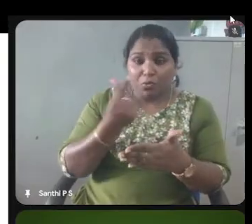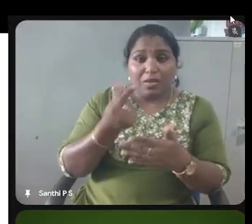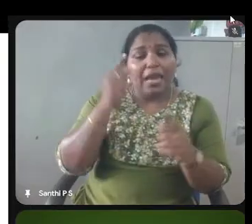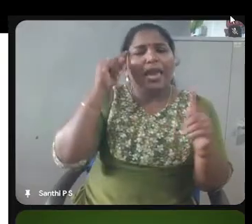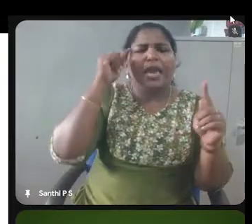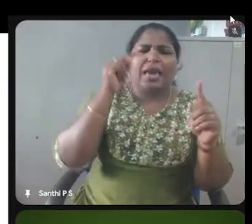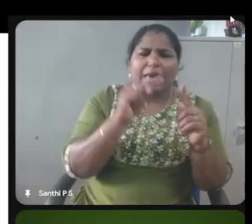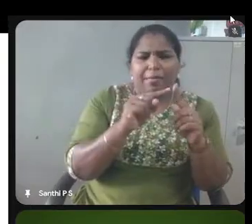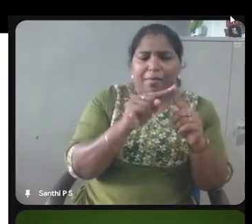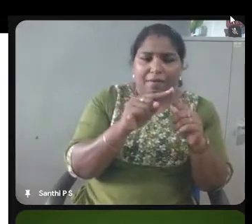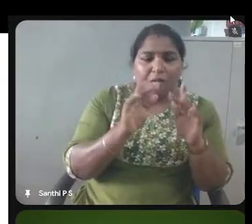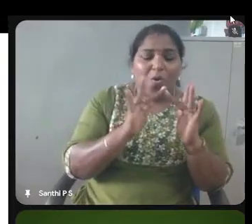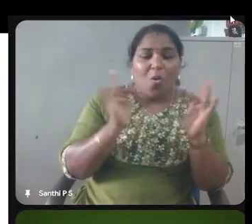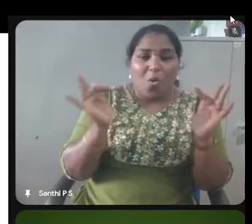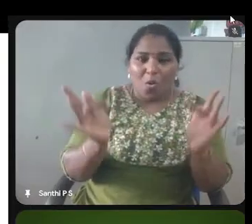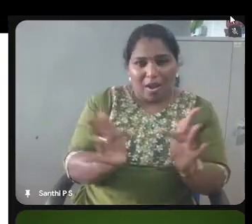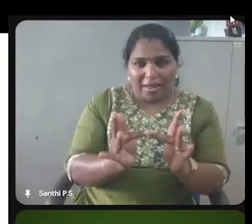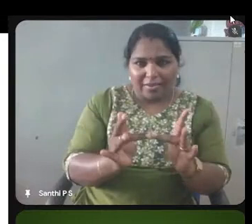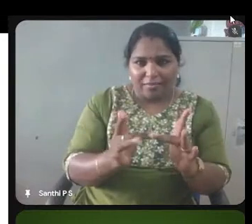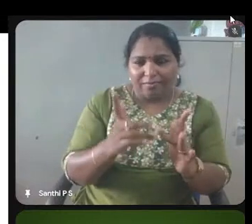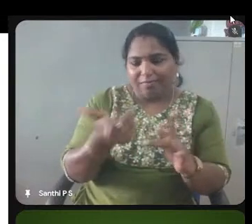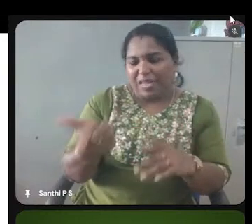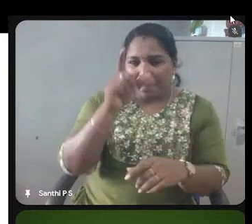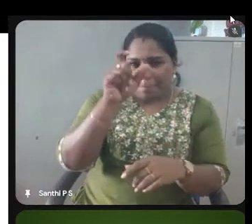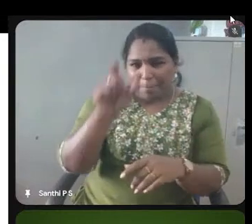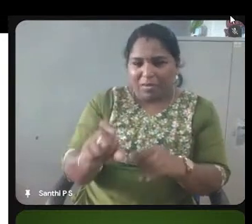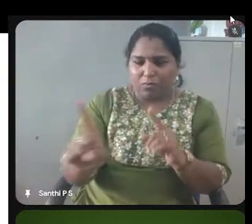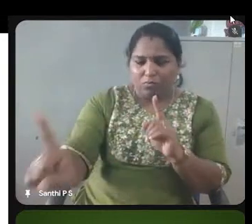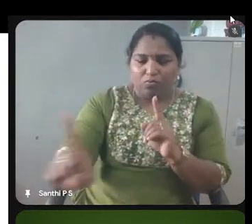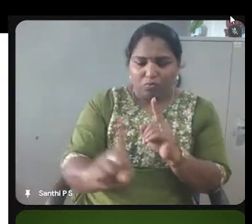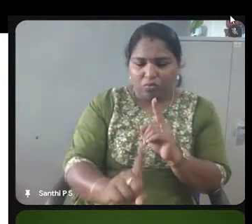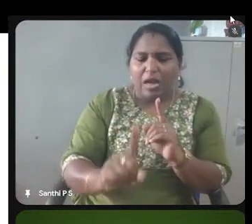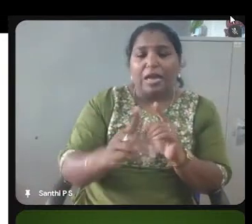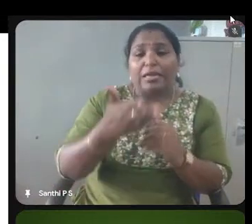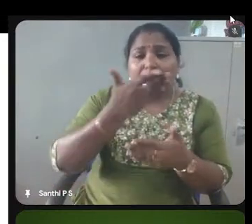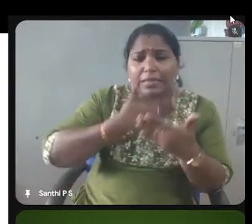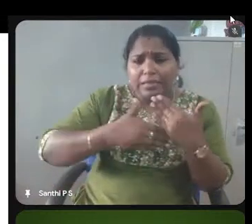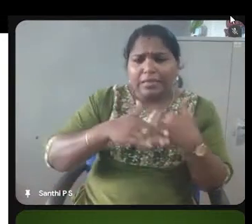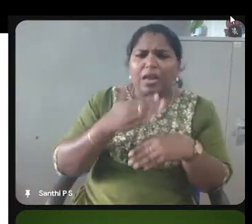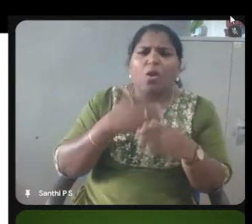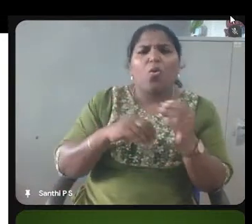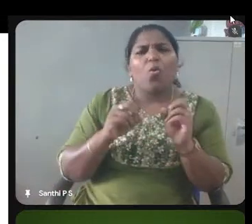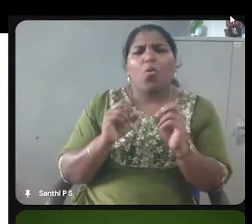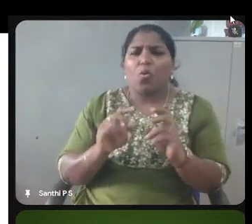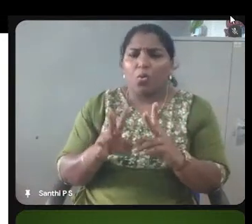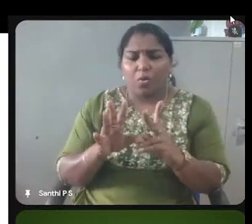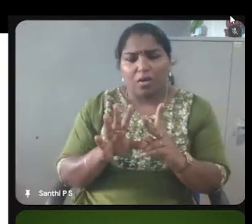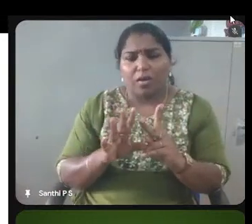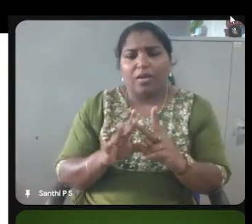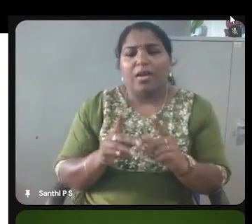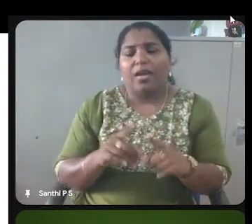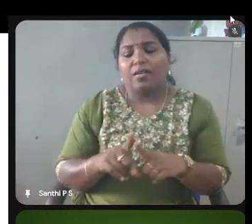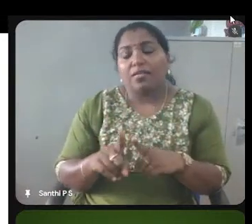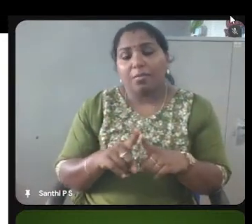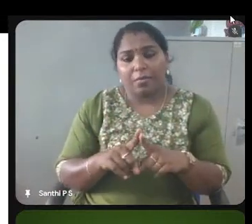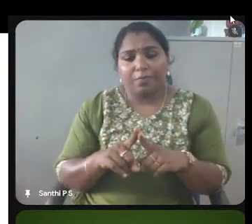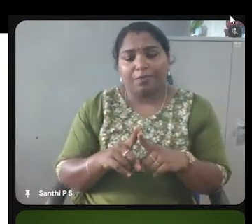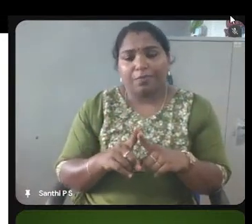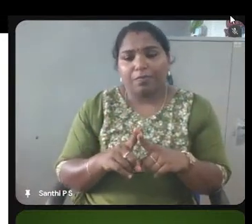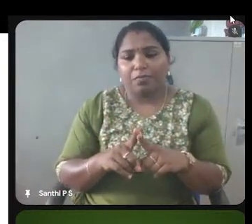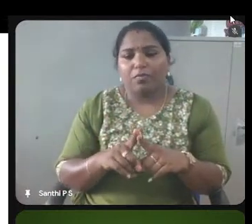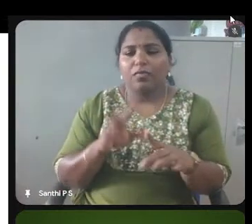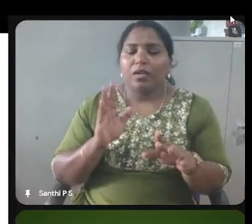അപ്പം ഓൺലൈൻ സെഷൻ എടുക്കുന്നത് ഒരിക്കലും നമുക്കത് ആയിട്ട് കൺസിഡർ ചെയ്യാൻ പറ്റില്ല. പക്ഷെ ആ മെറ്റീരിയൽസും എല്ലാം ഞങ്ങൾ പിന്നെ അത് കഴിഞ്ഞ്